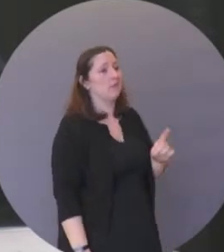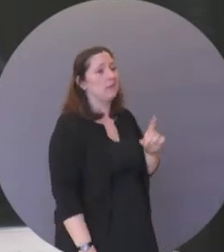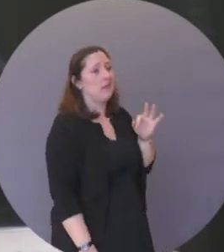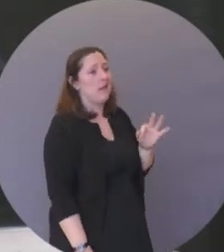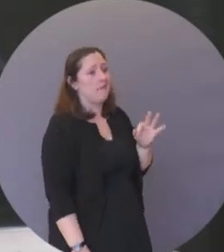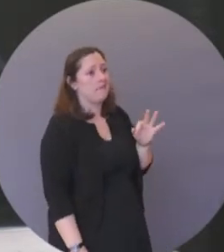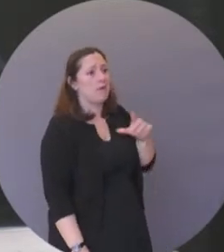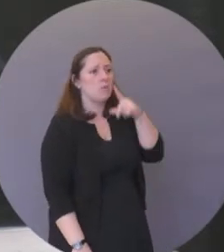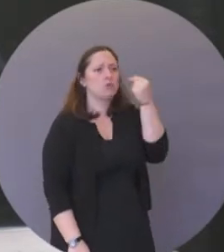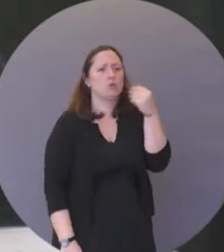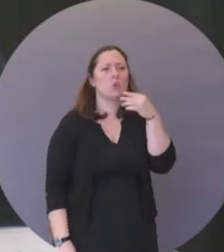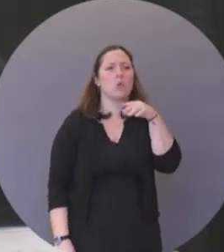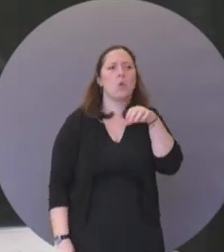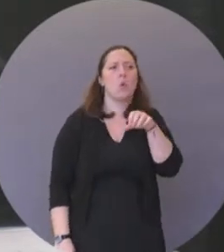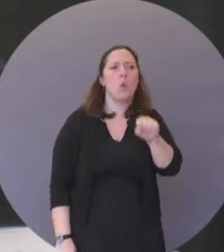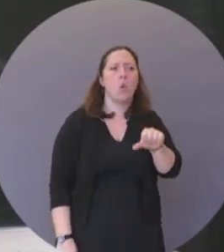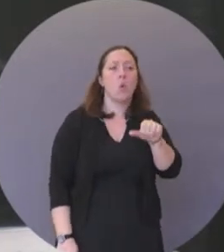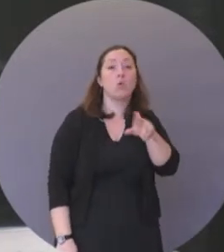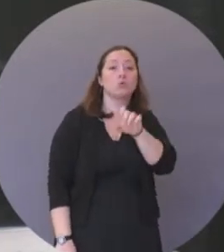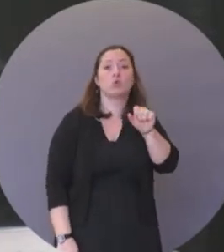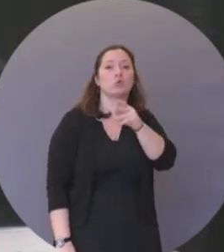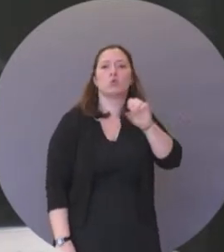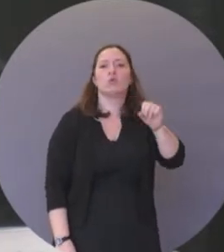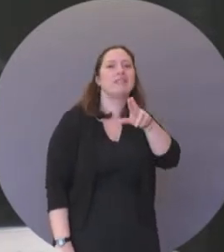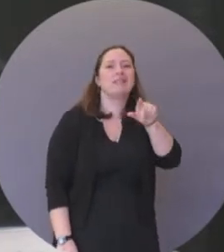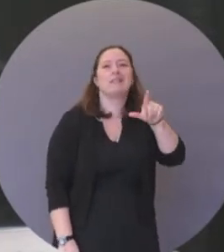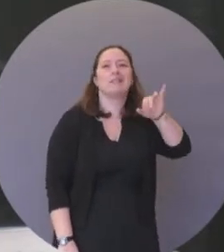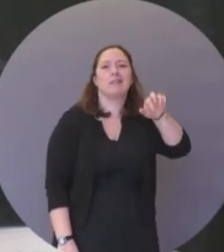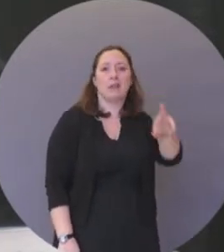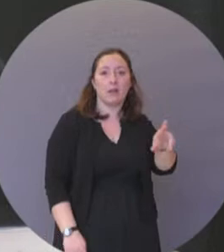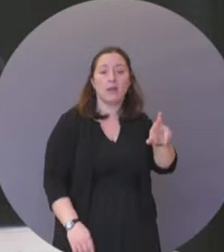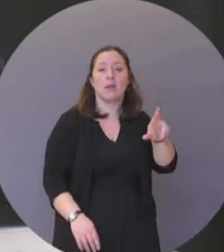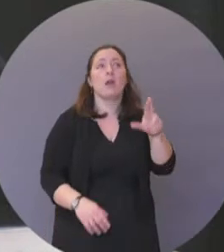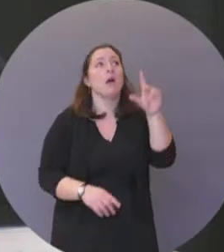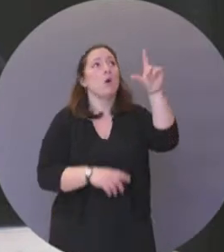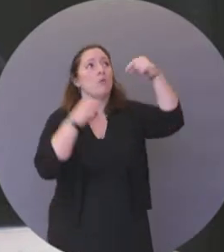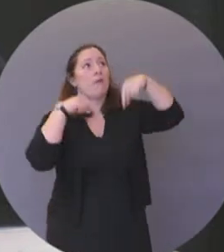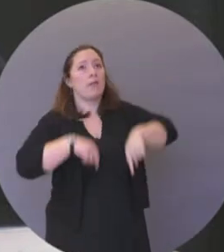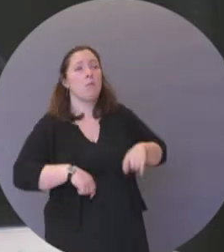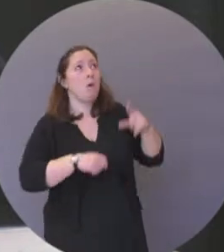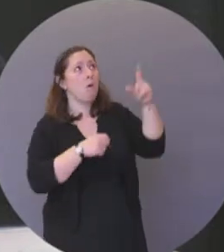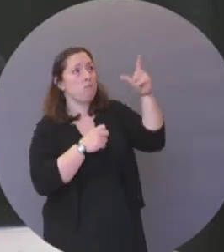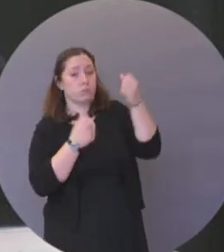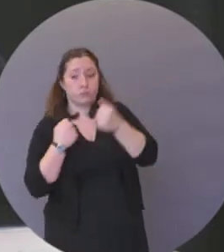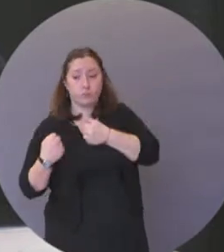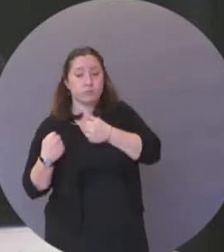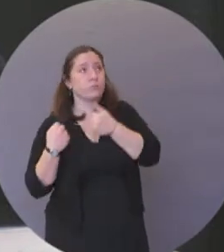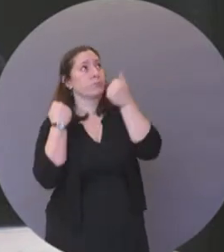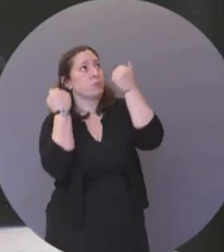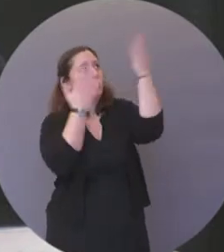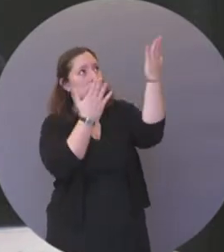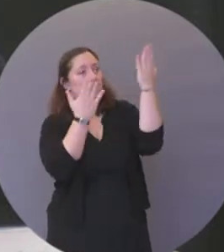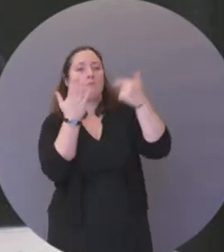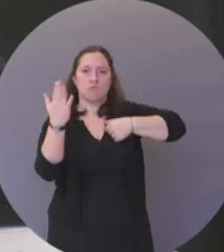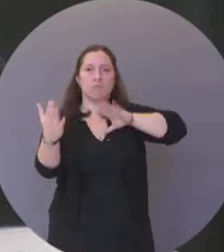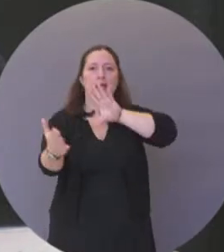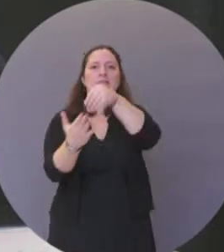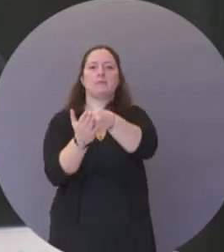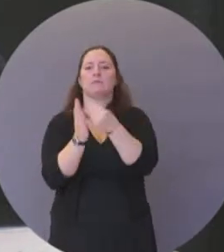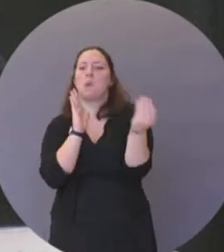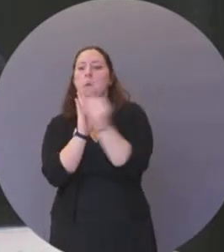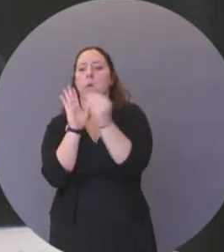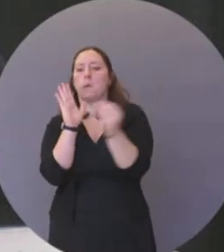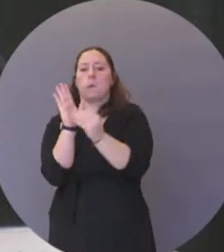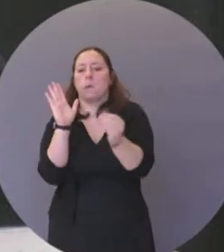Stefano soulier à la rédaction des propositions qui ont été faites au gouvernement et notamment la possibilité de enfin pas la possibilité